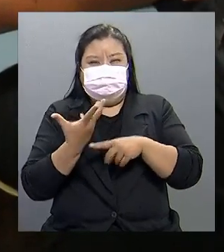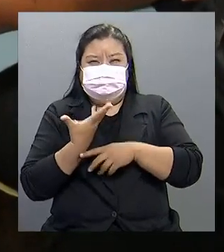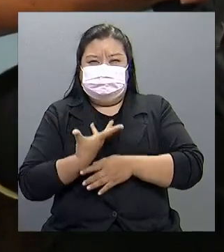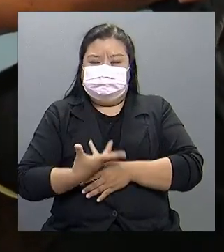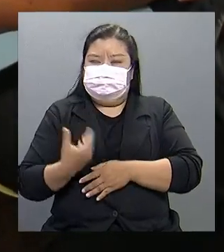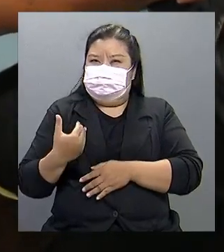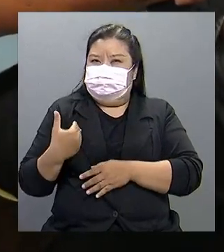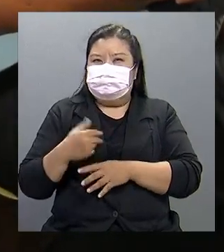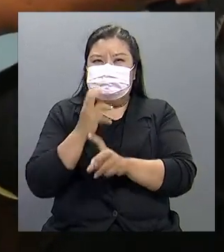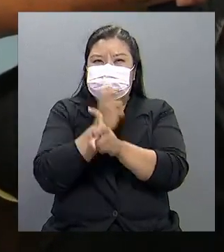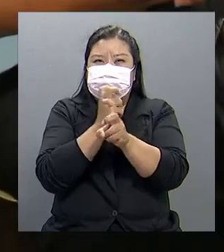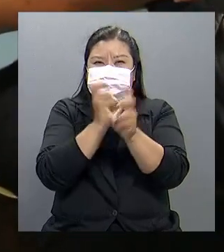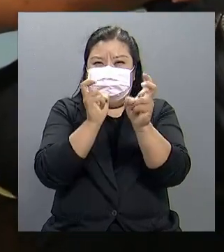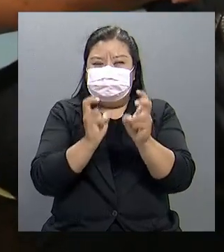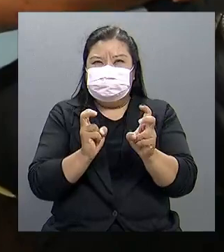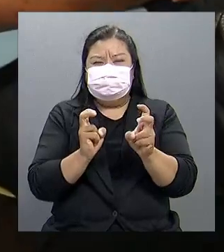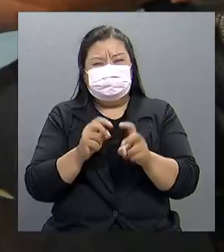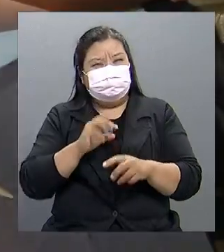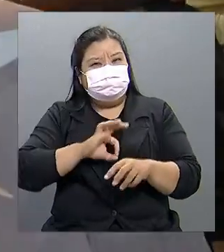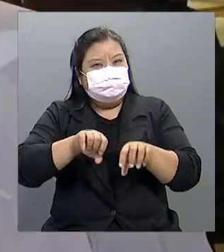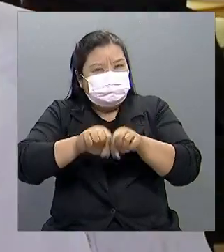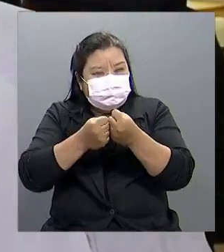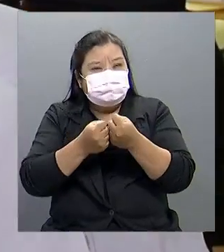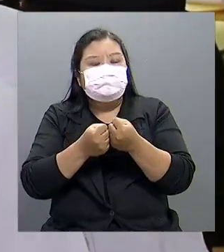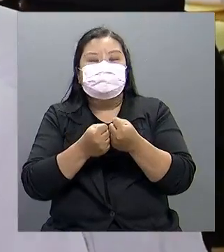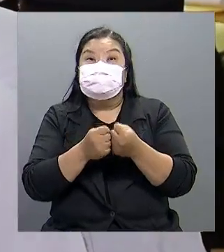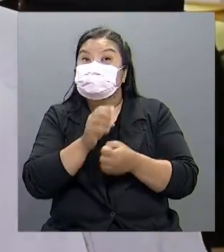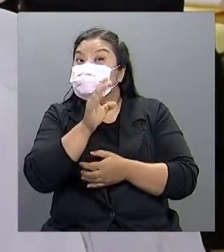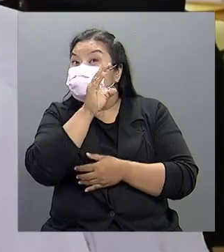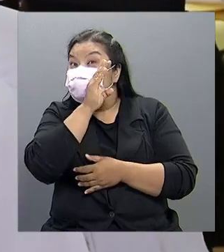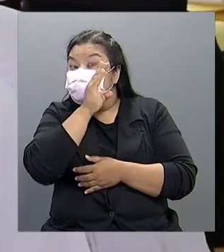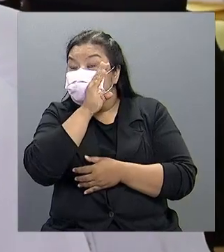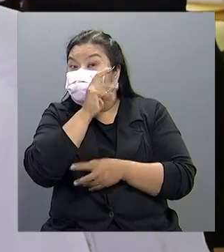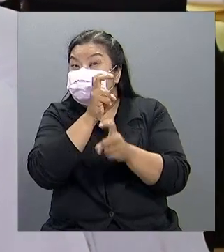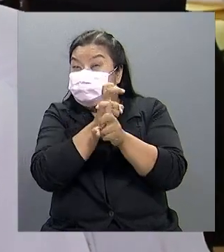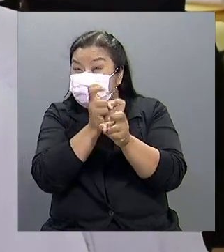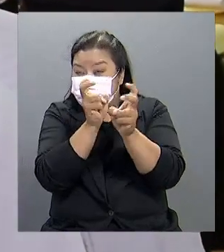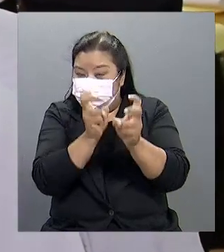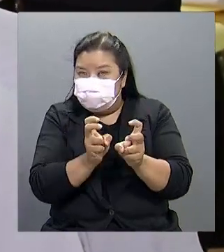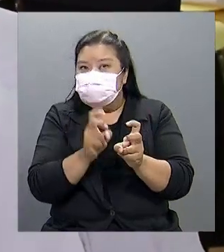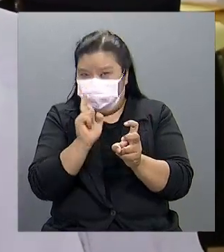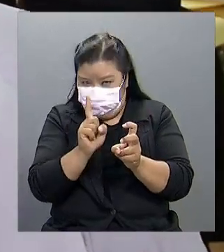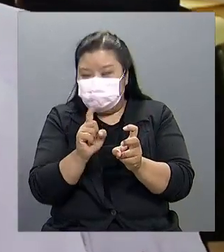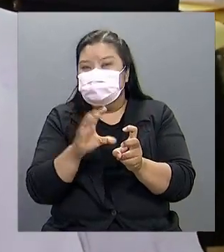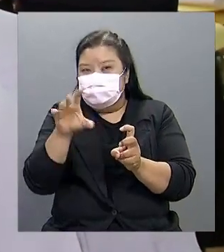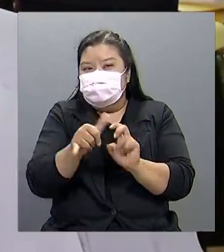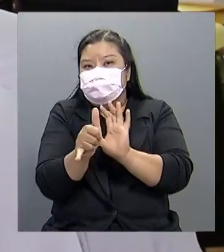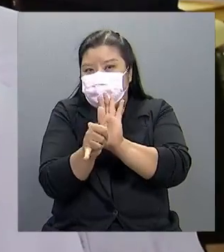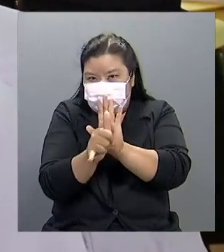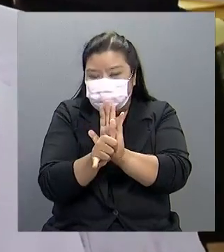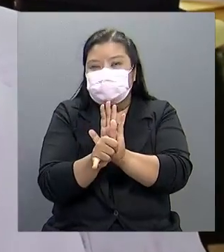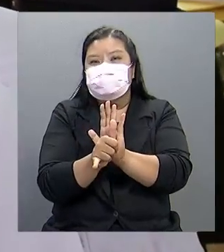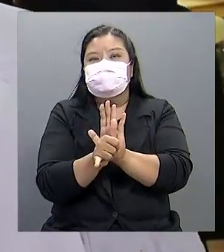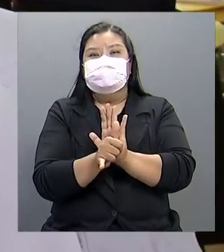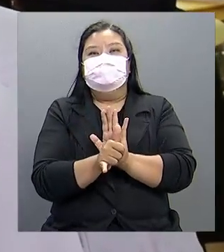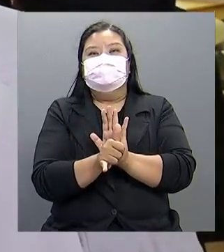ากนะฮะภาวะพวกนี้เนี่ยถ้าเราสามารถหาซัพพอร์ตหลังได้หรือที่พนักพิงได้เน ี่ ยจะทำให้ภาวะ